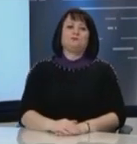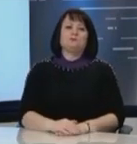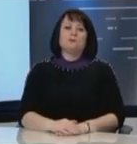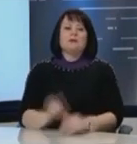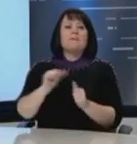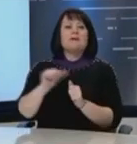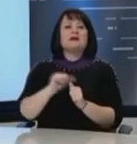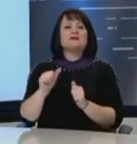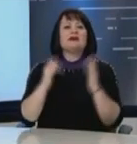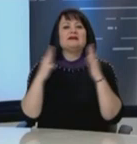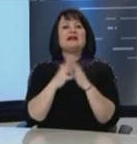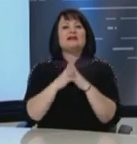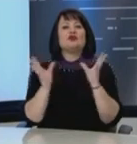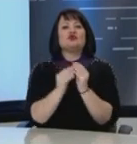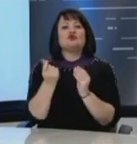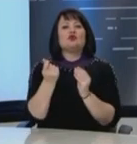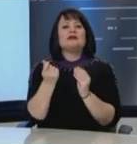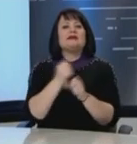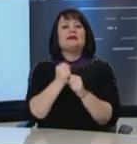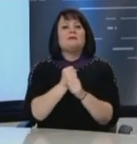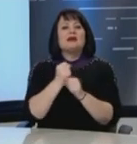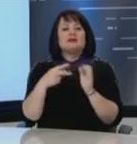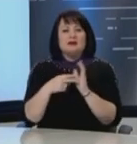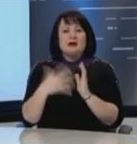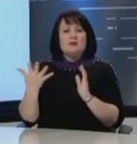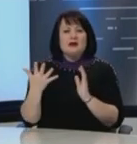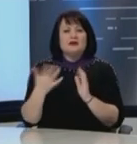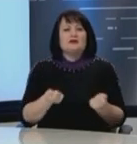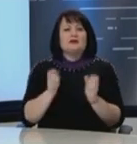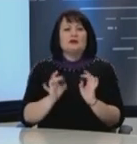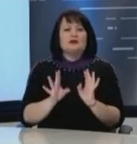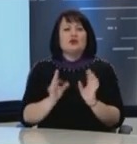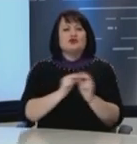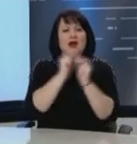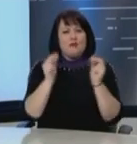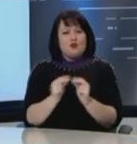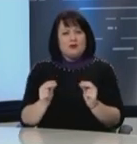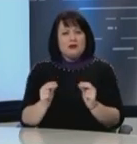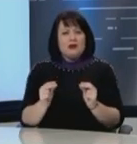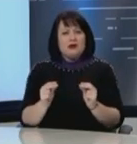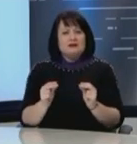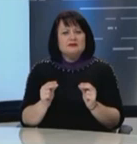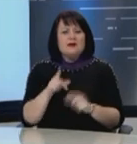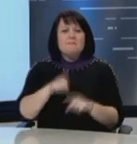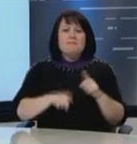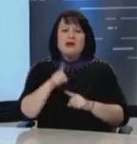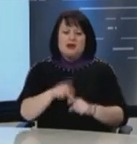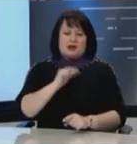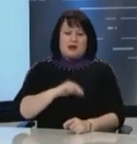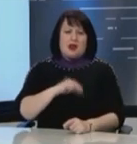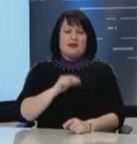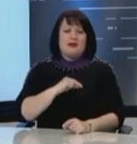μήνες να εκδώσουν το δελτίο τιμών του 2015, έτσι ώστε εκ των πραγμάτων κάποιοι να